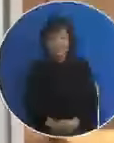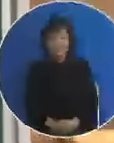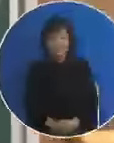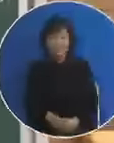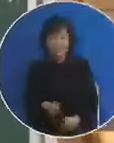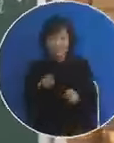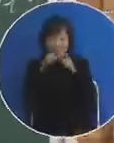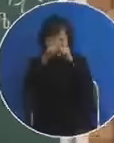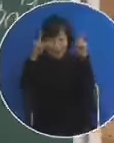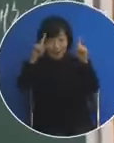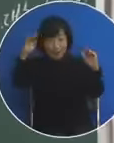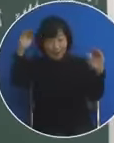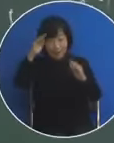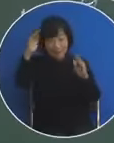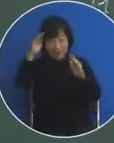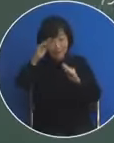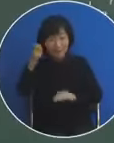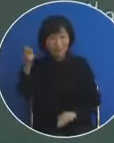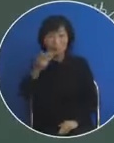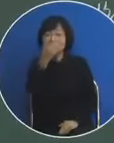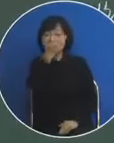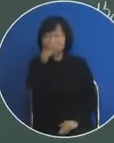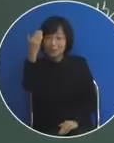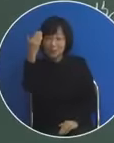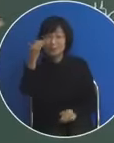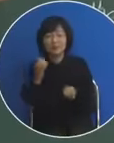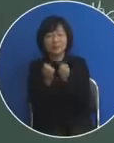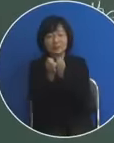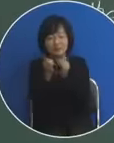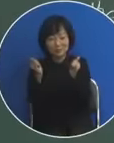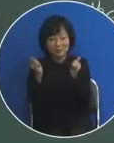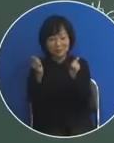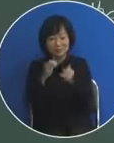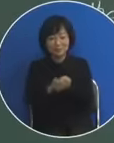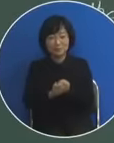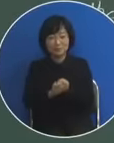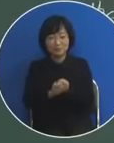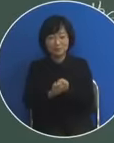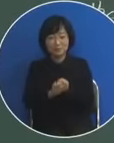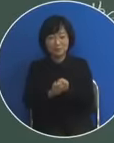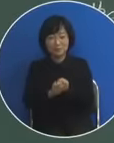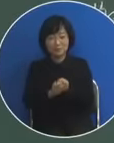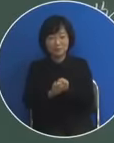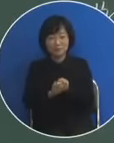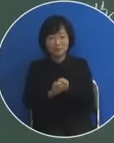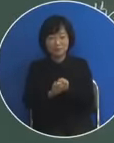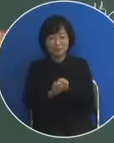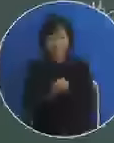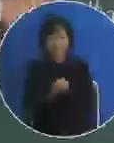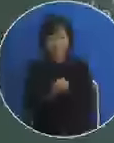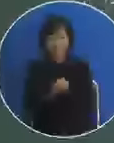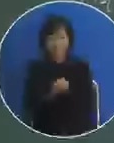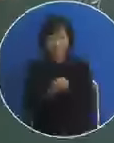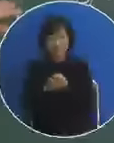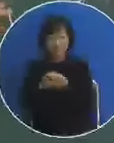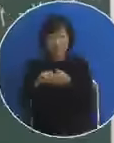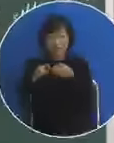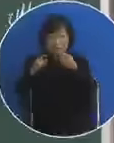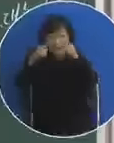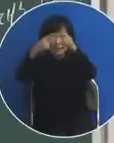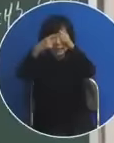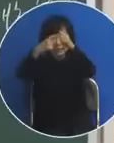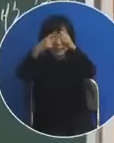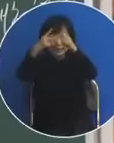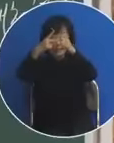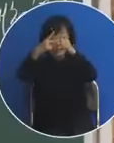대학 청년입니다. College and young adult. 앞에 걸 참고하세요. Then refer to the previous things. 여러분들은 거의 앞에 걸 안 해 왔을